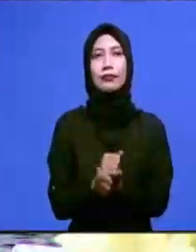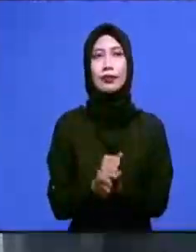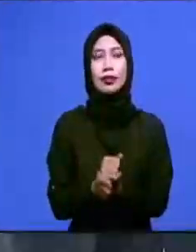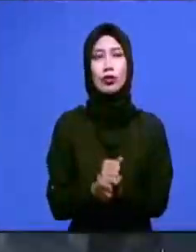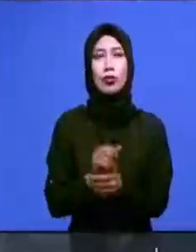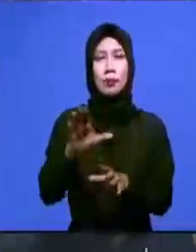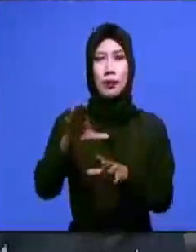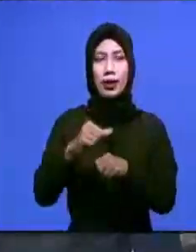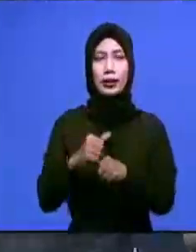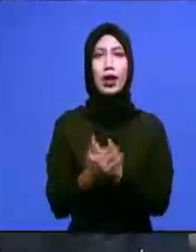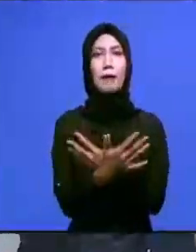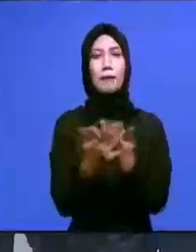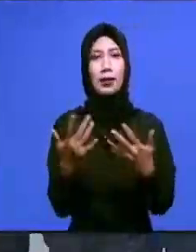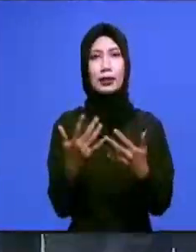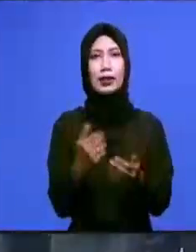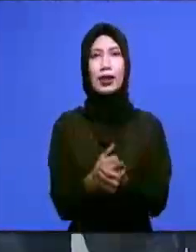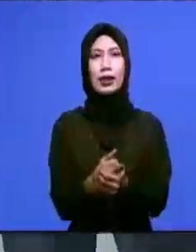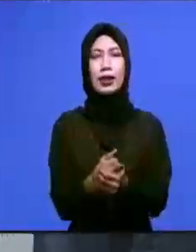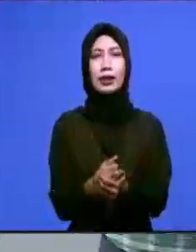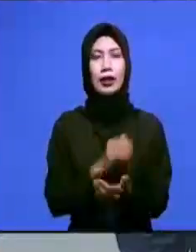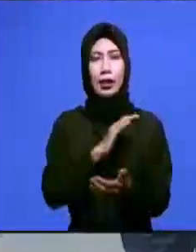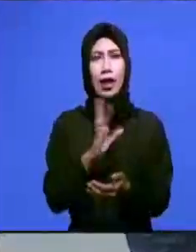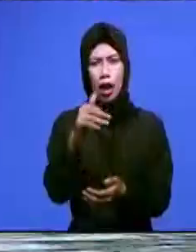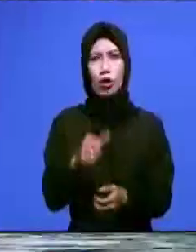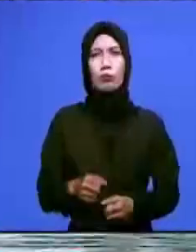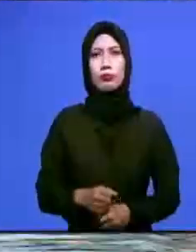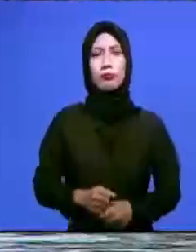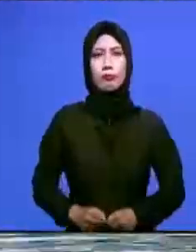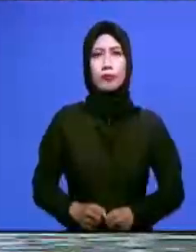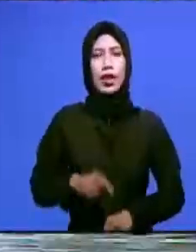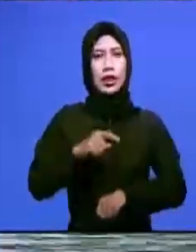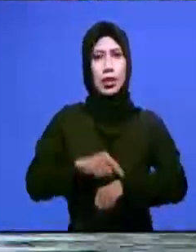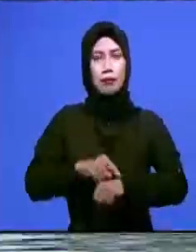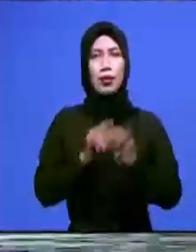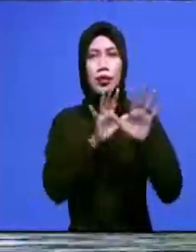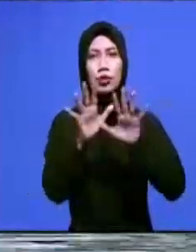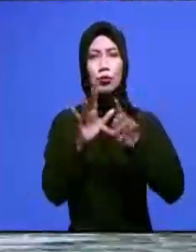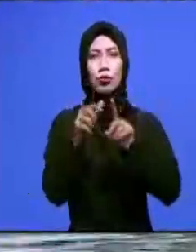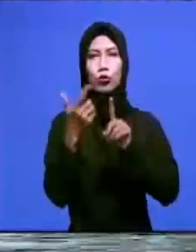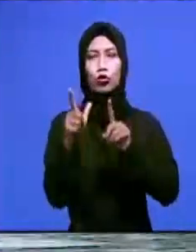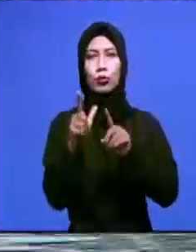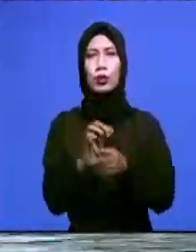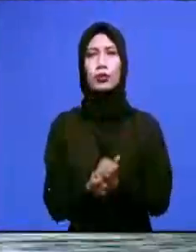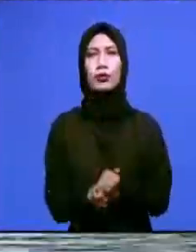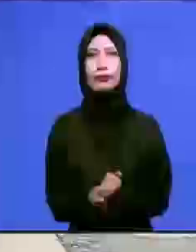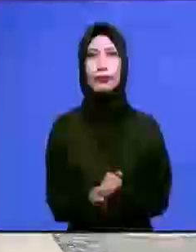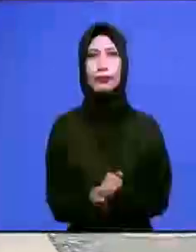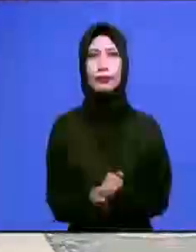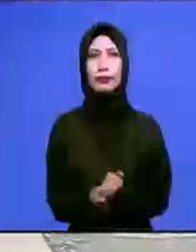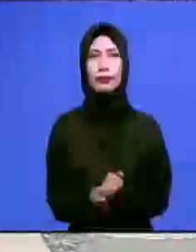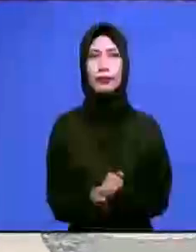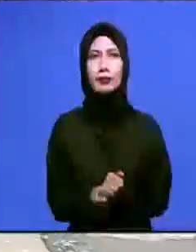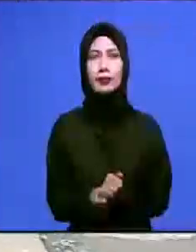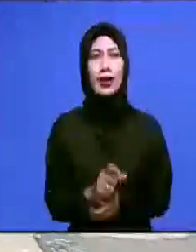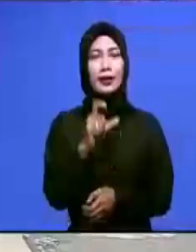mengajak seluruh warga yang melintas untuk mengambil sikap sempurna pada pukul 10.17 menit. Ya,